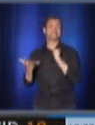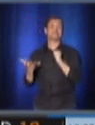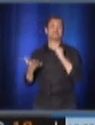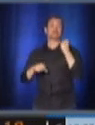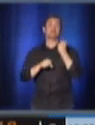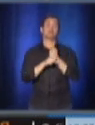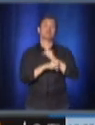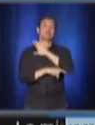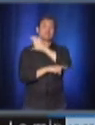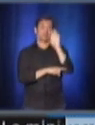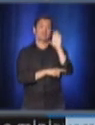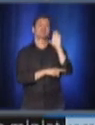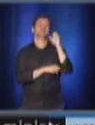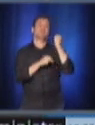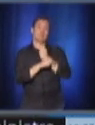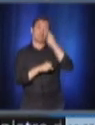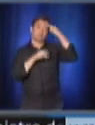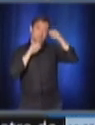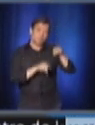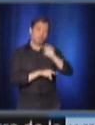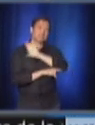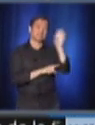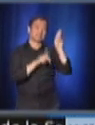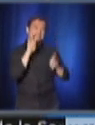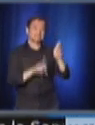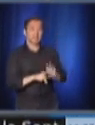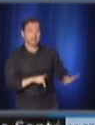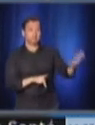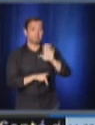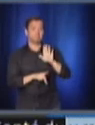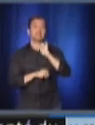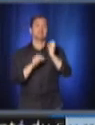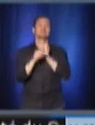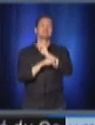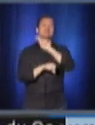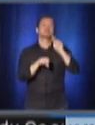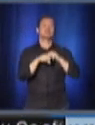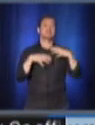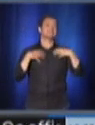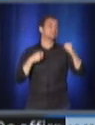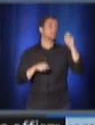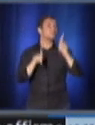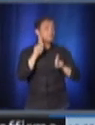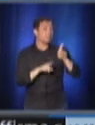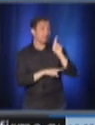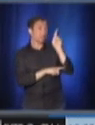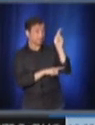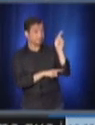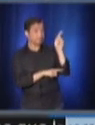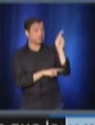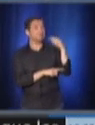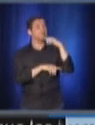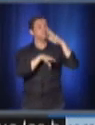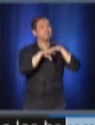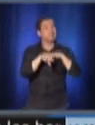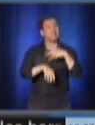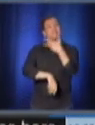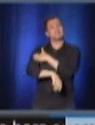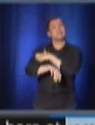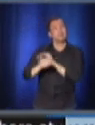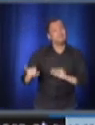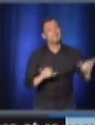nos experts de l'Institut national de santé publique ne recommandent pas un programme universel. Par contre, vont recommander qu'on vaccine